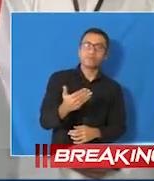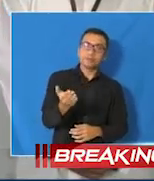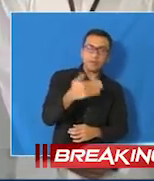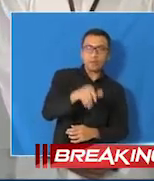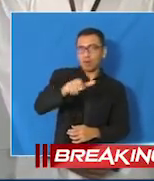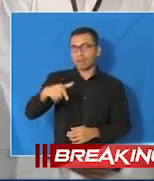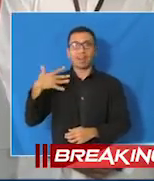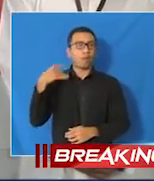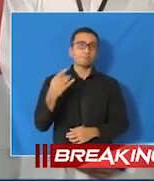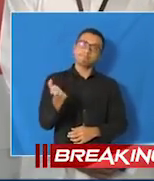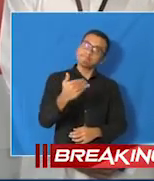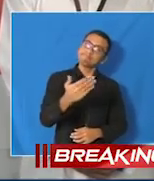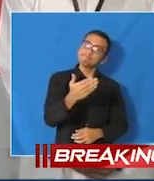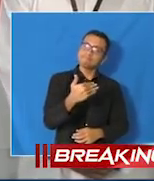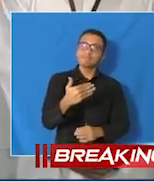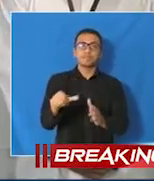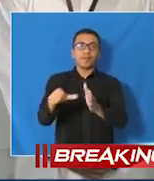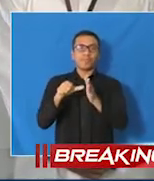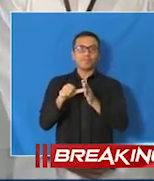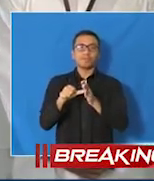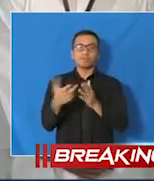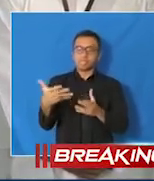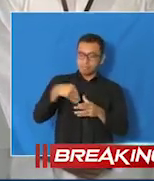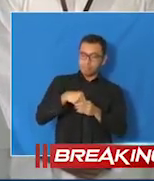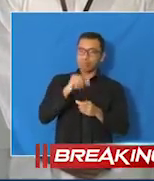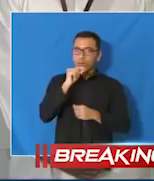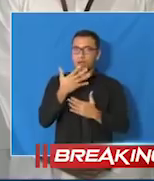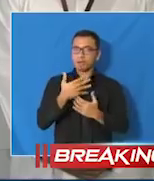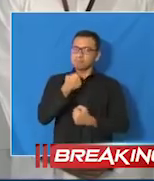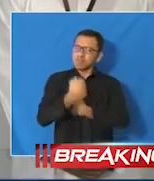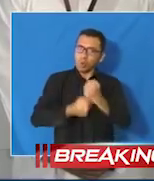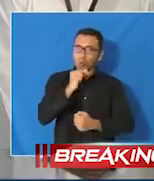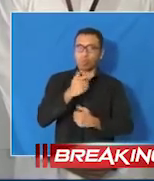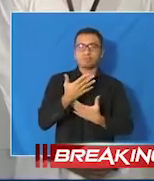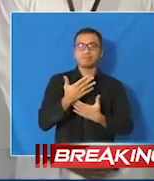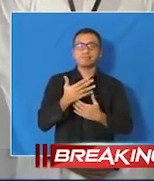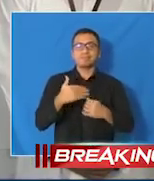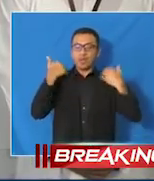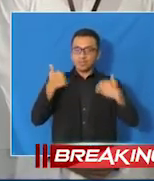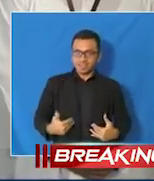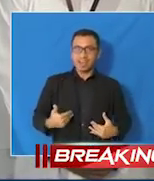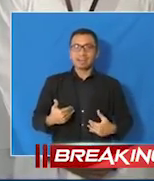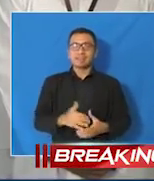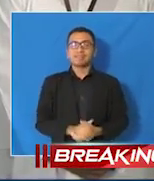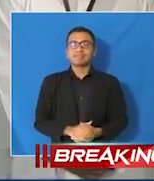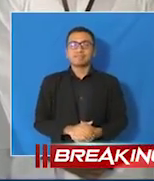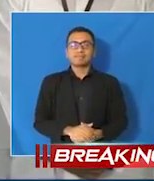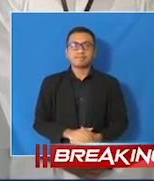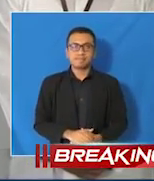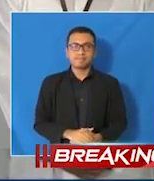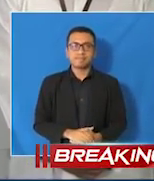untuk menjadi bagian dari pejuang kemanusiaan pada hari ini kami sudah